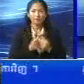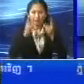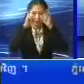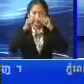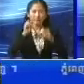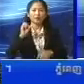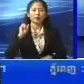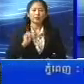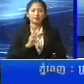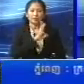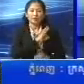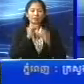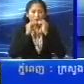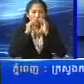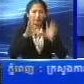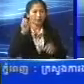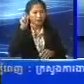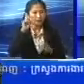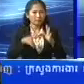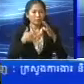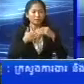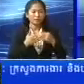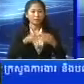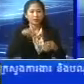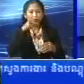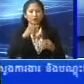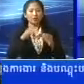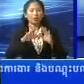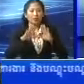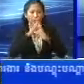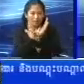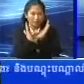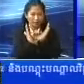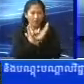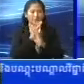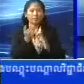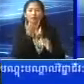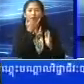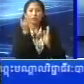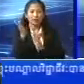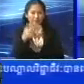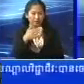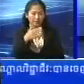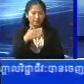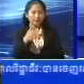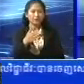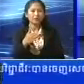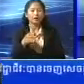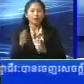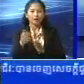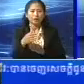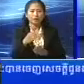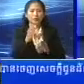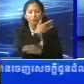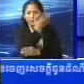ឯកឧត្តមយឹមឆាលីប្រកាសផ្សព្វផ្សាយសេចក្តីជូនដំណឹងរបស់រដ្ឋាភិបាលស្ដីពីការបង្ការទប់ស្កាត់បទល្មើសព្រៃឈើបទល្មើសជលផលនិង